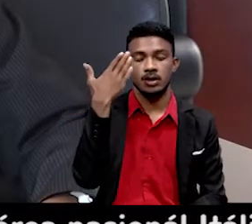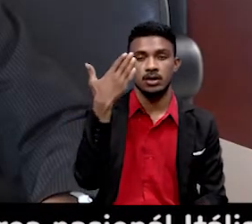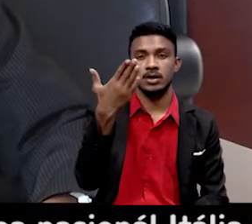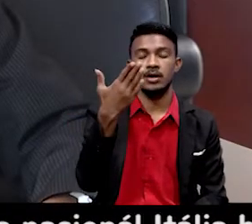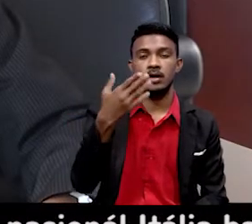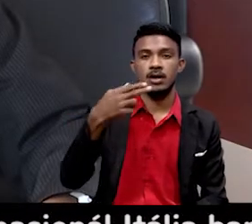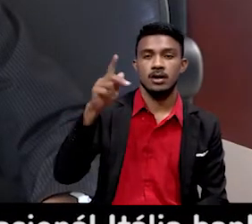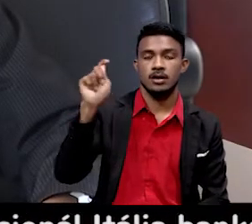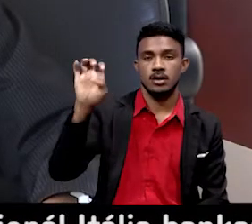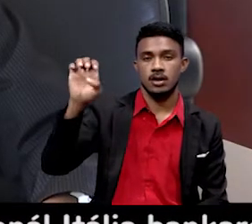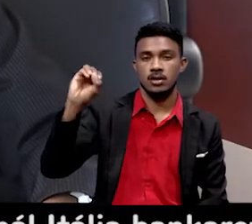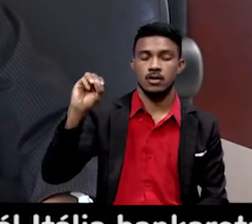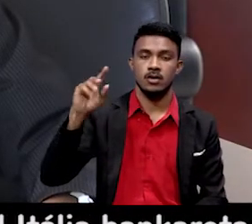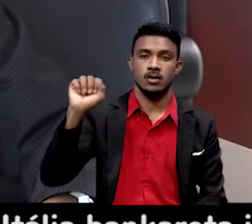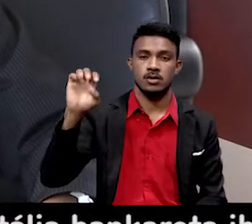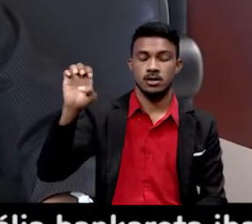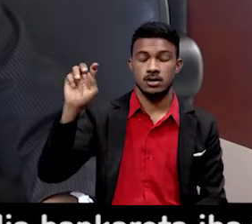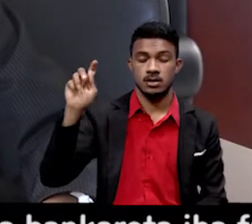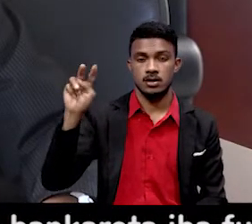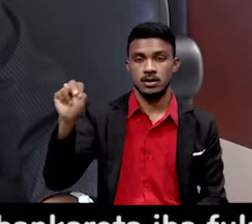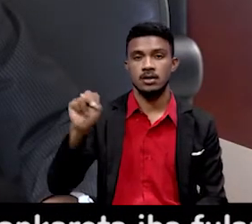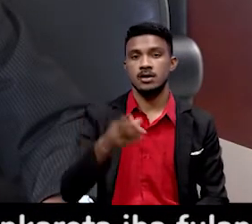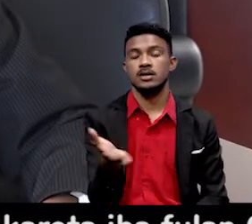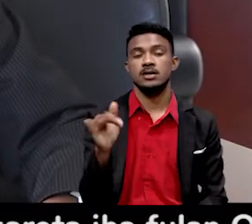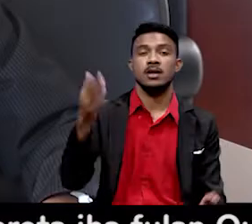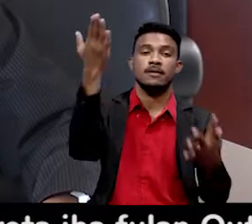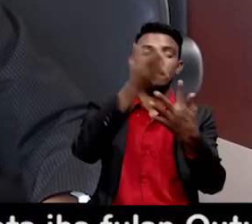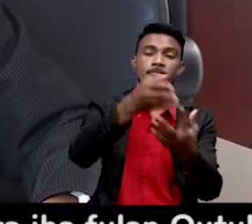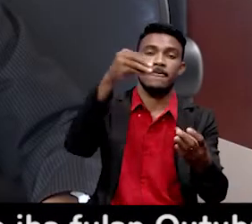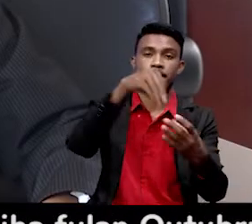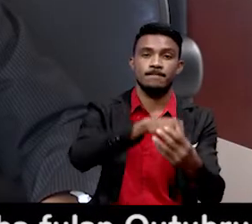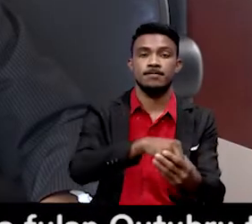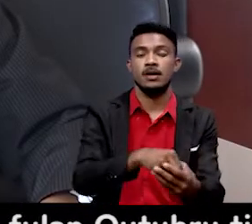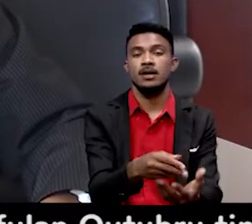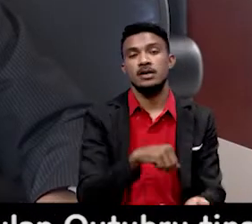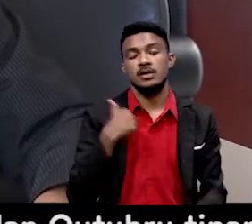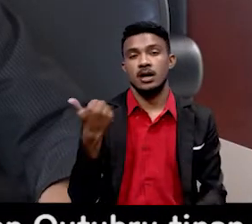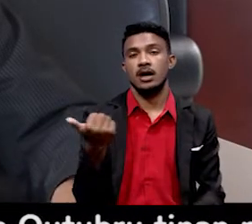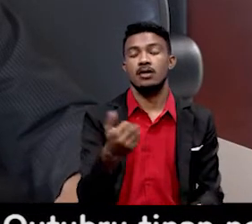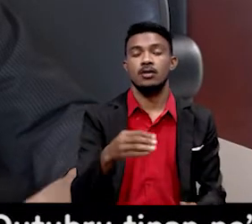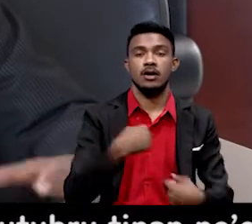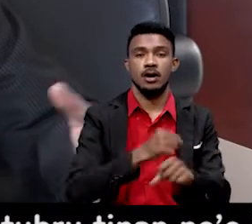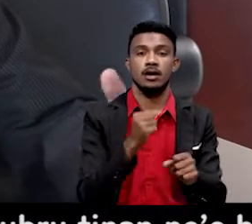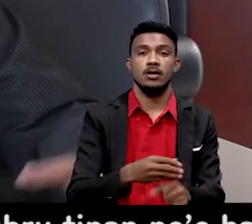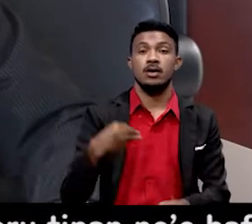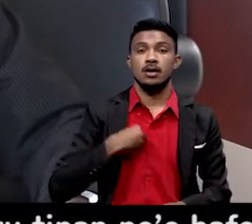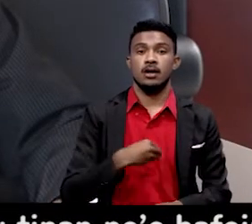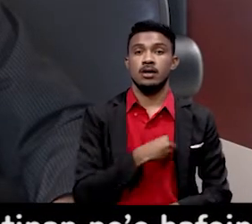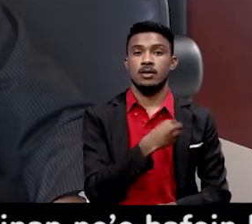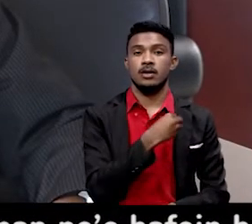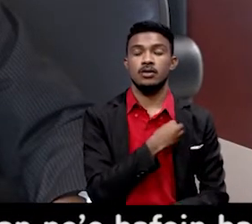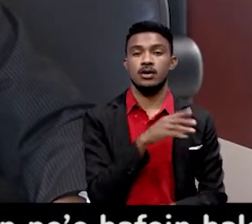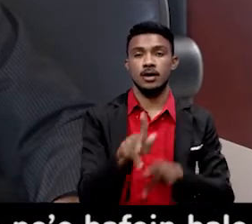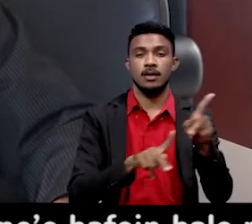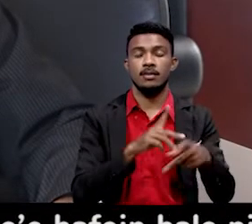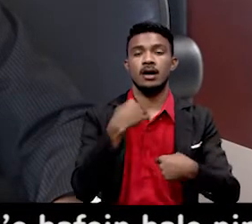Sepotu sira iha larang teona sira iha larang balu kal hal tratamentu hela ka ema hal